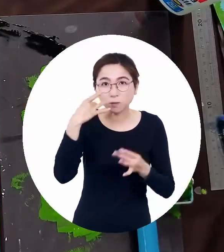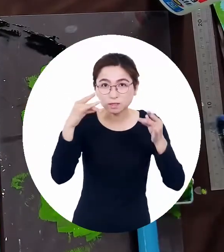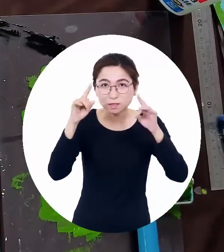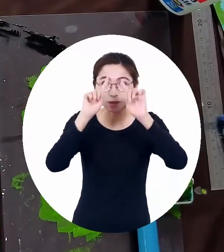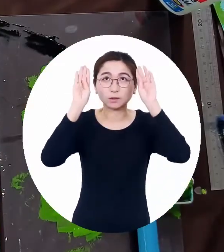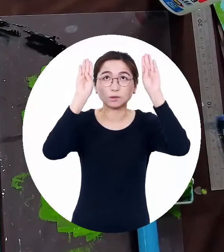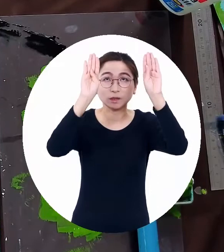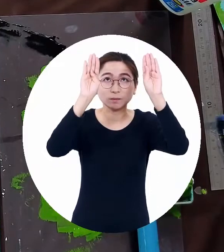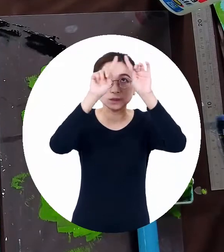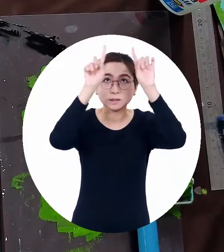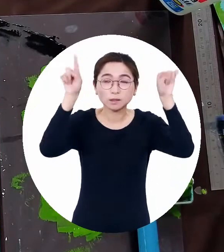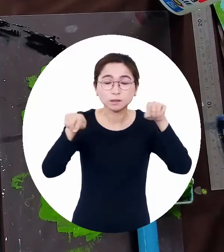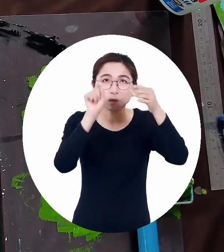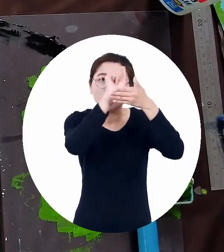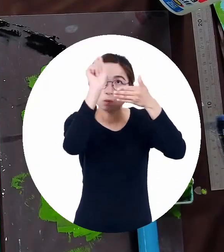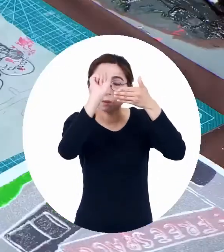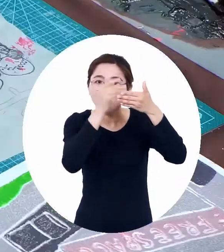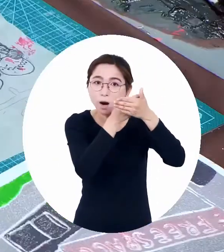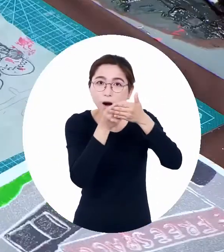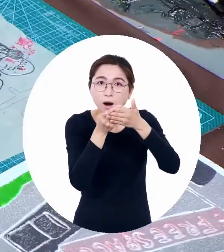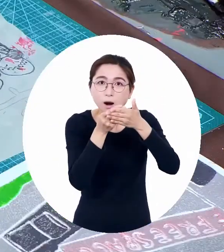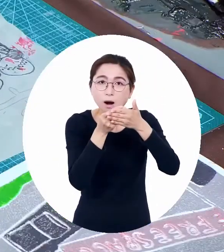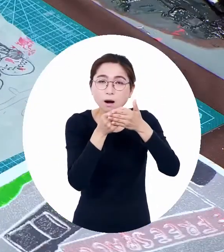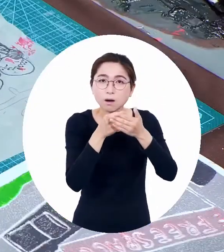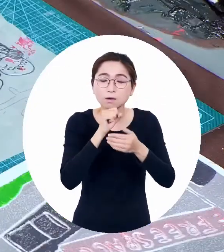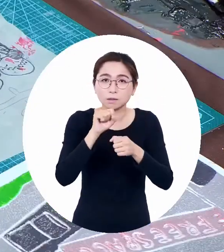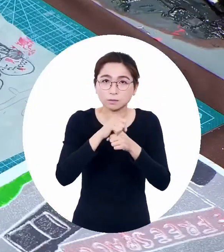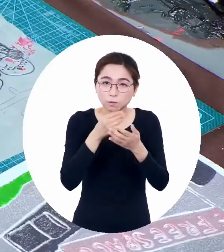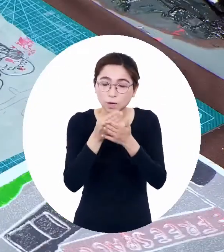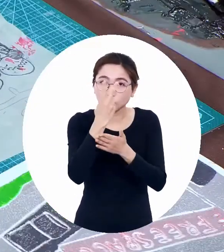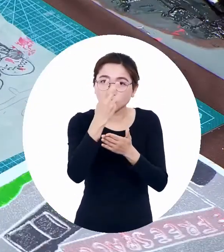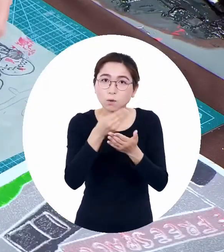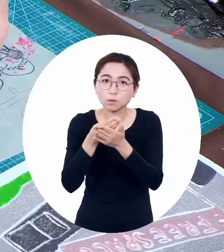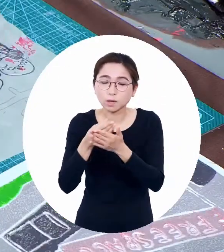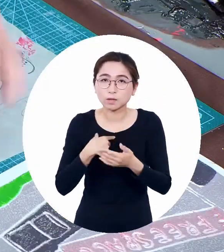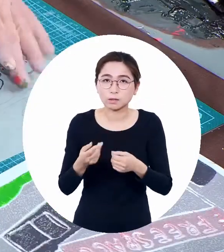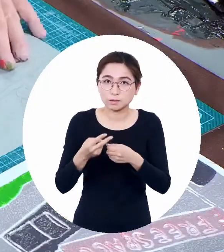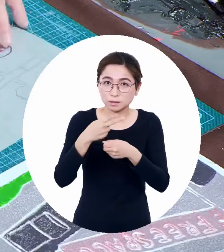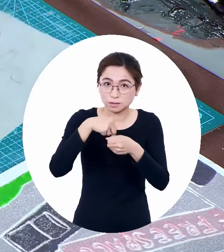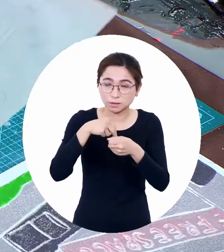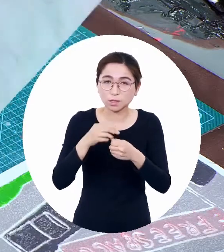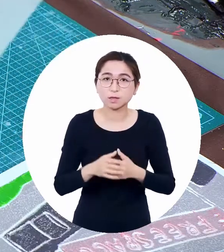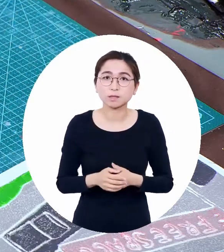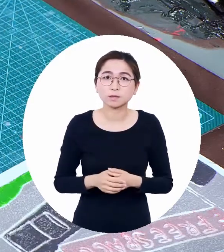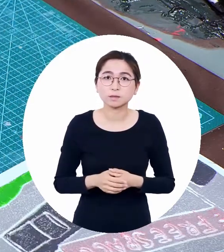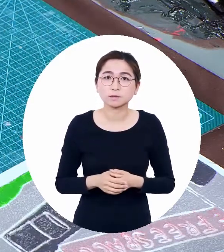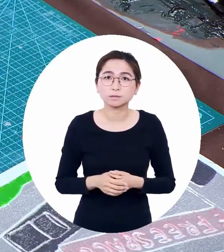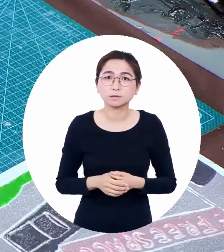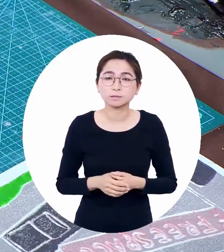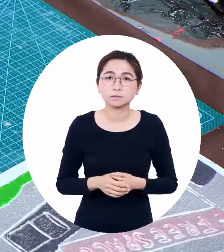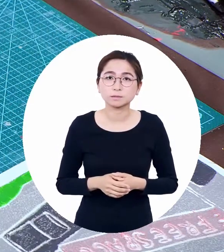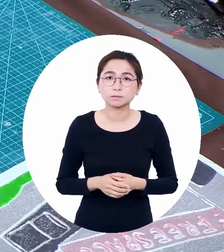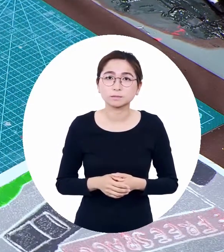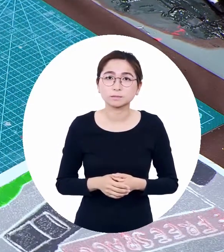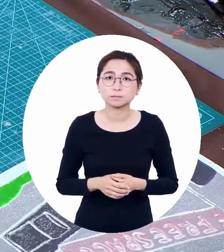trace 對住腦，你跟住畫翻出嚟就得噶。我預備咗兩個公仔啦，跟住剪翻出嚟啦。咁我就會用少少